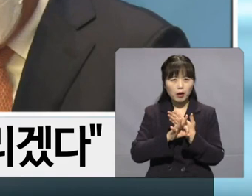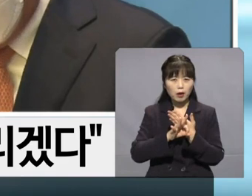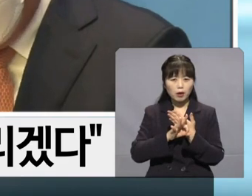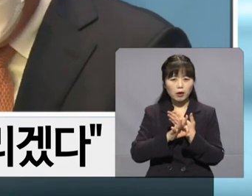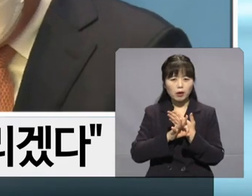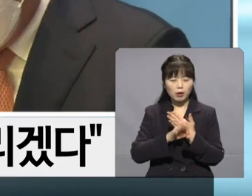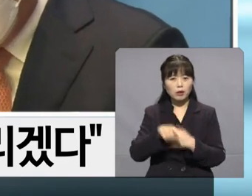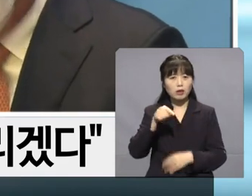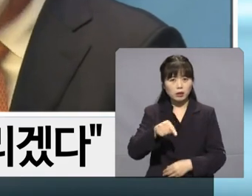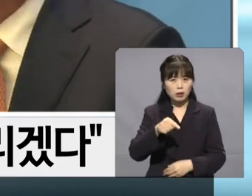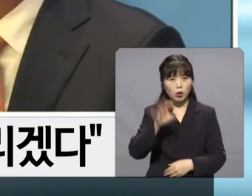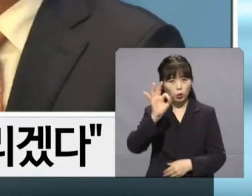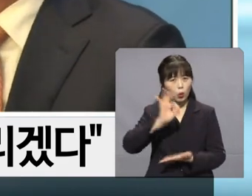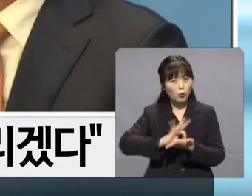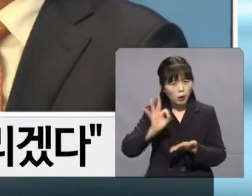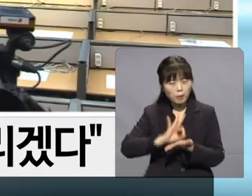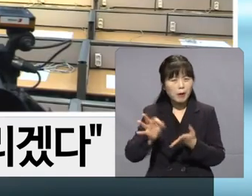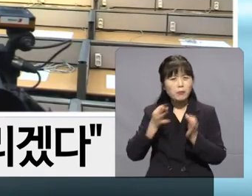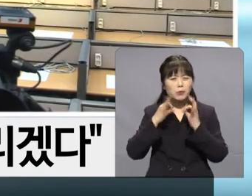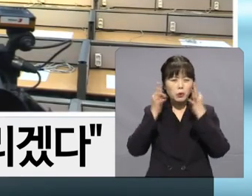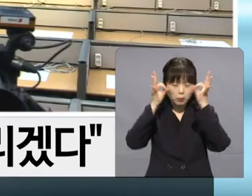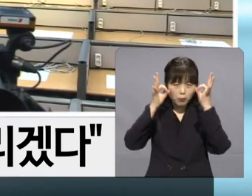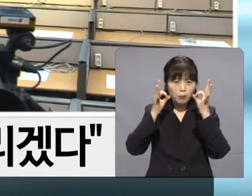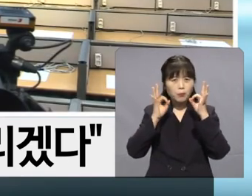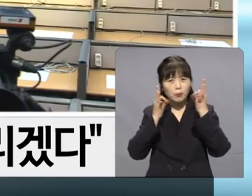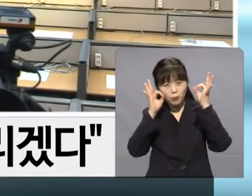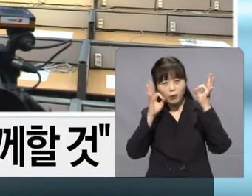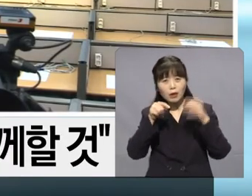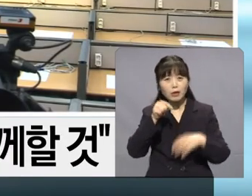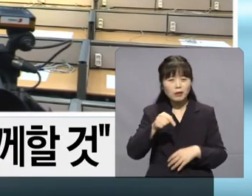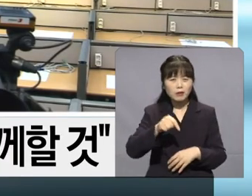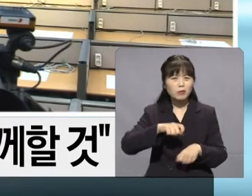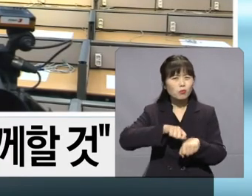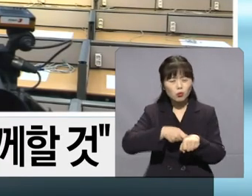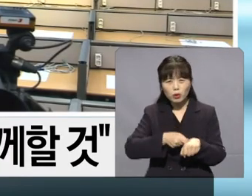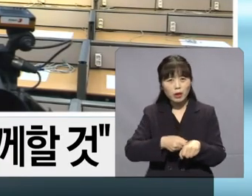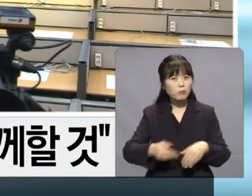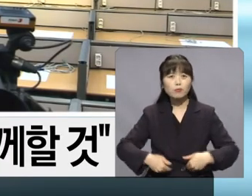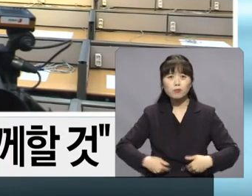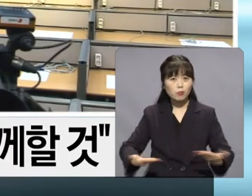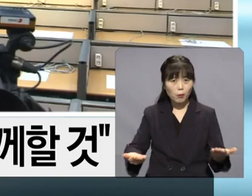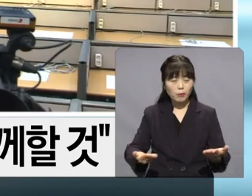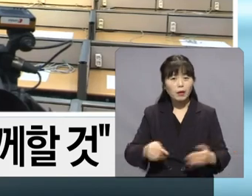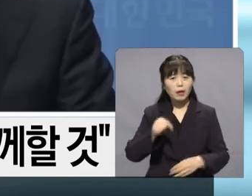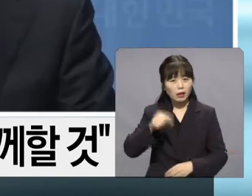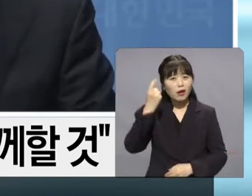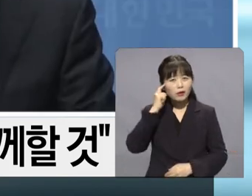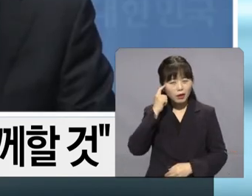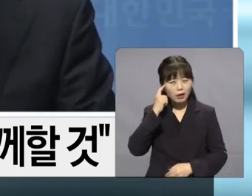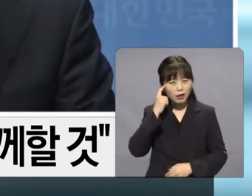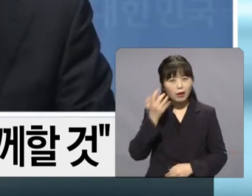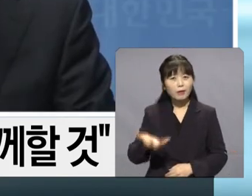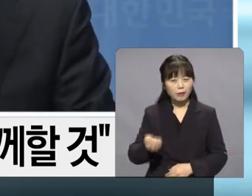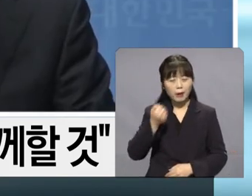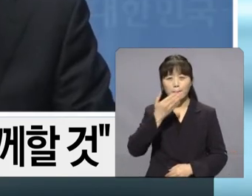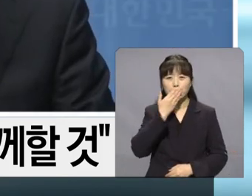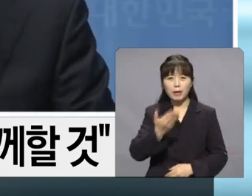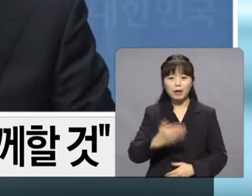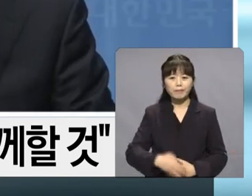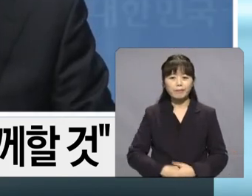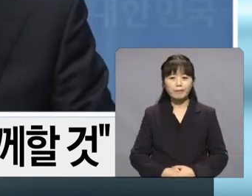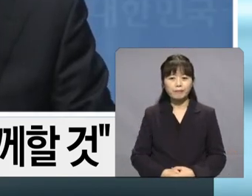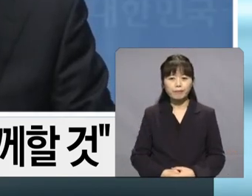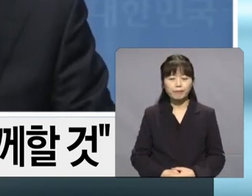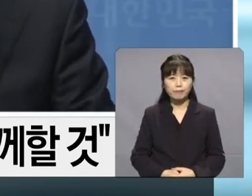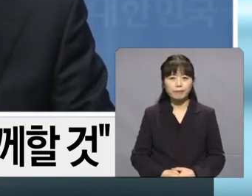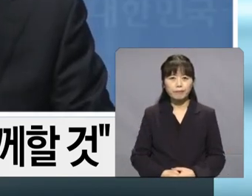굳이 비용들이고 노력들여가면서까지 이렇게 무리할 필요가 있느냐 이런 생각을 했을 수 있다라고 저는 생각을